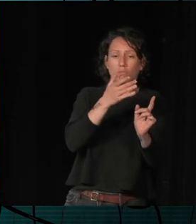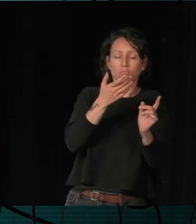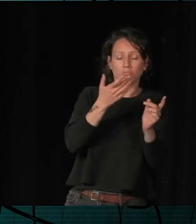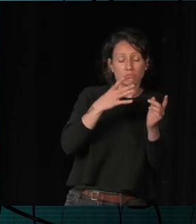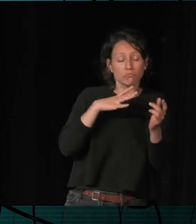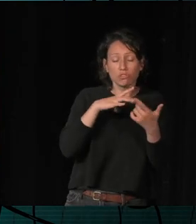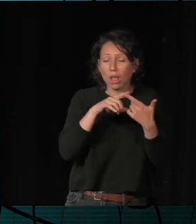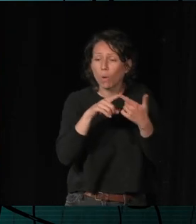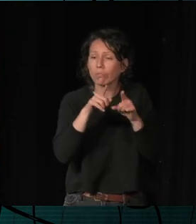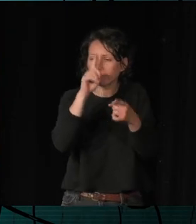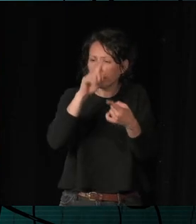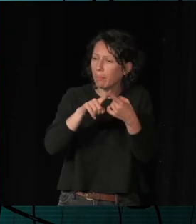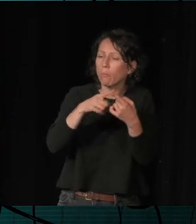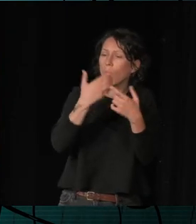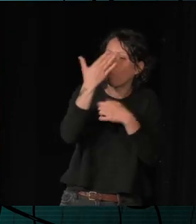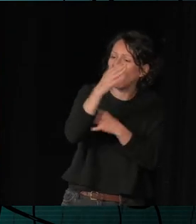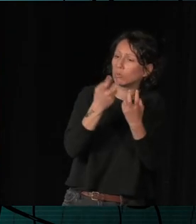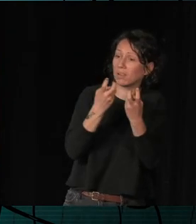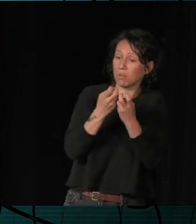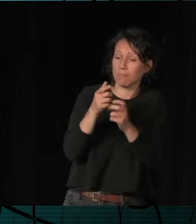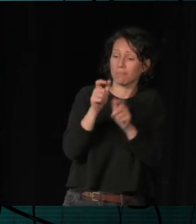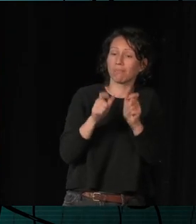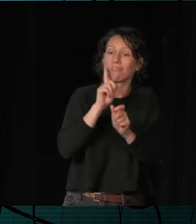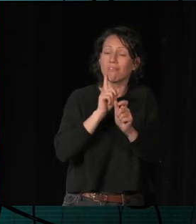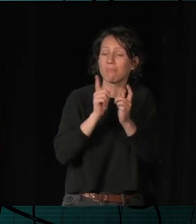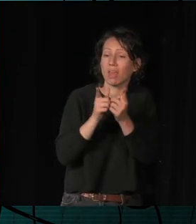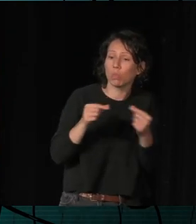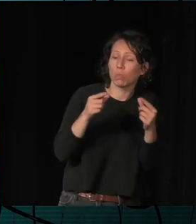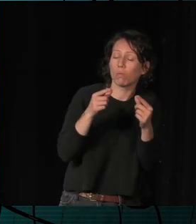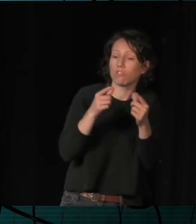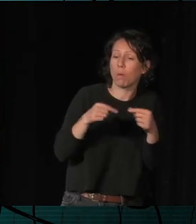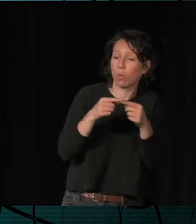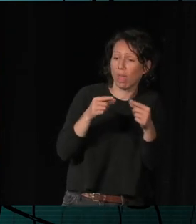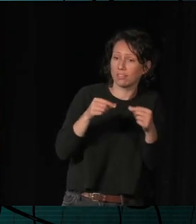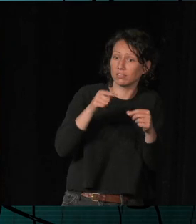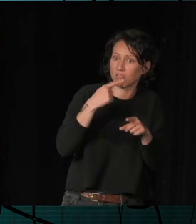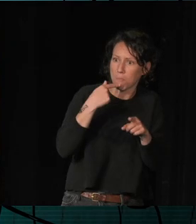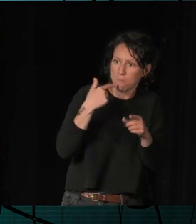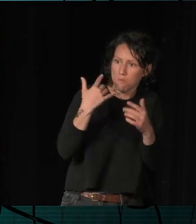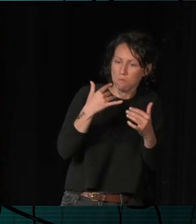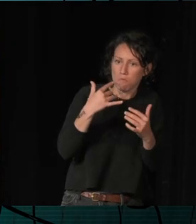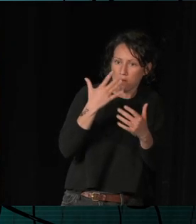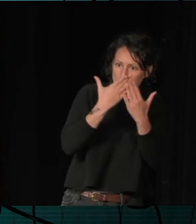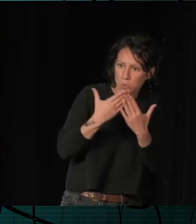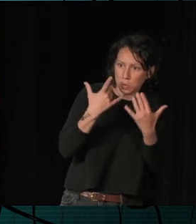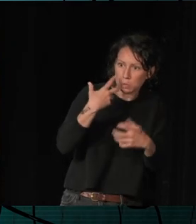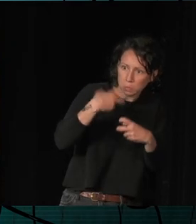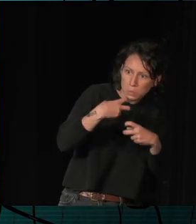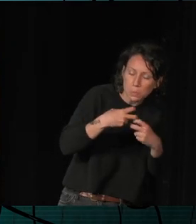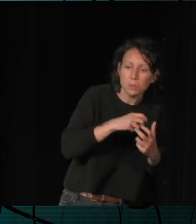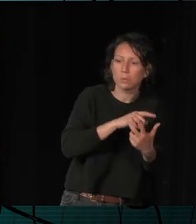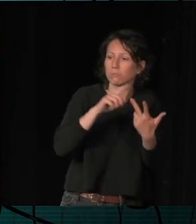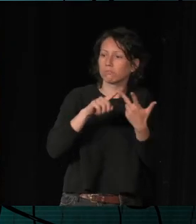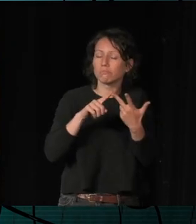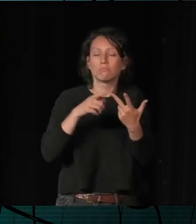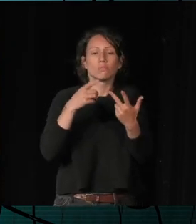romans visuels, et les identités de genre dans The Cosmic Wheel Sisterhood, la difficulté de faire